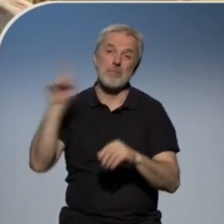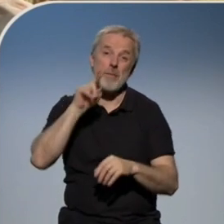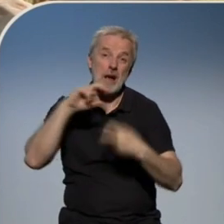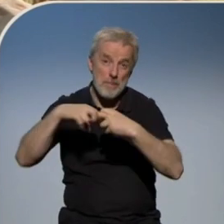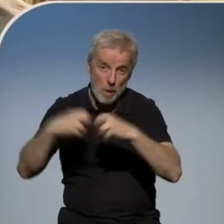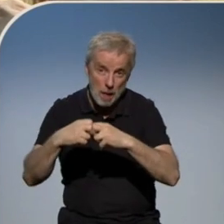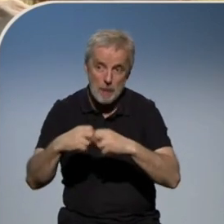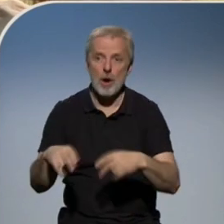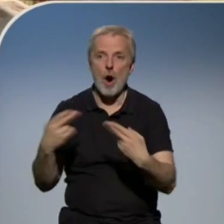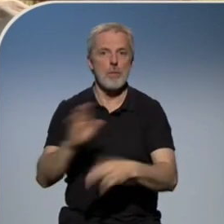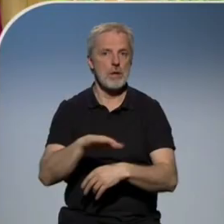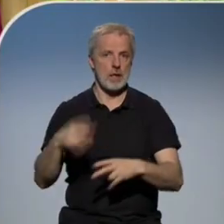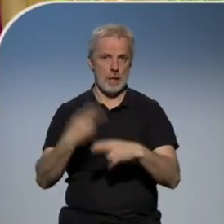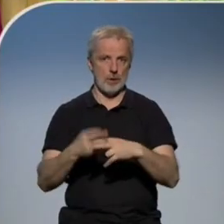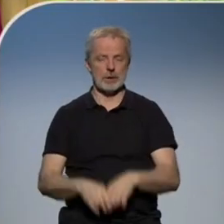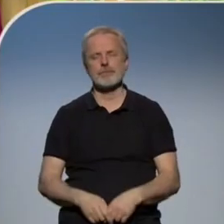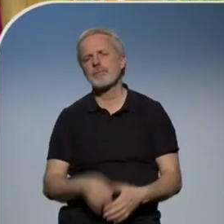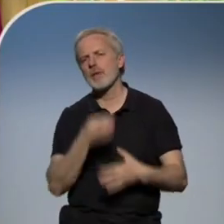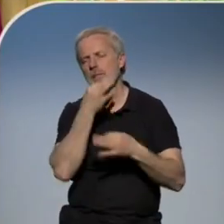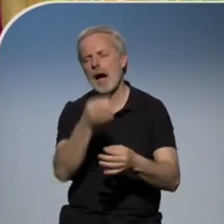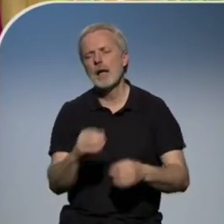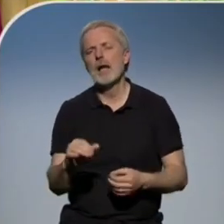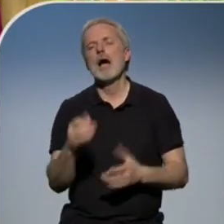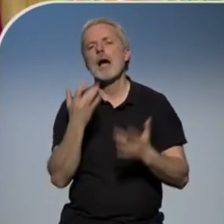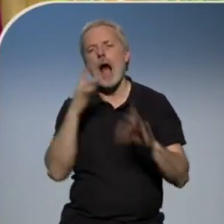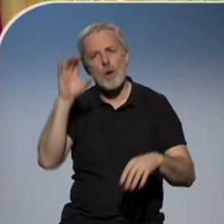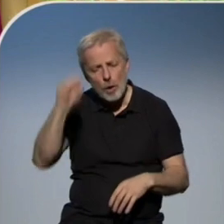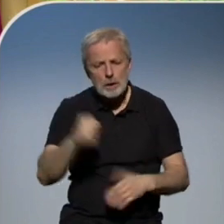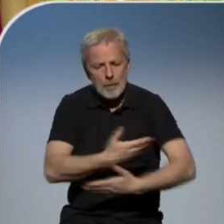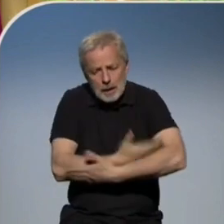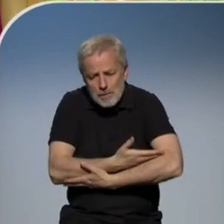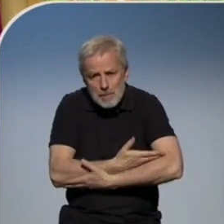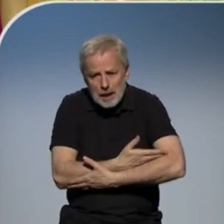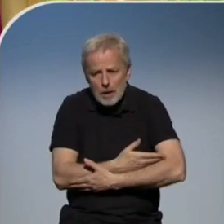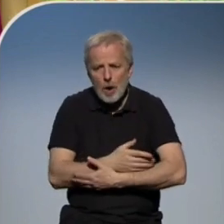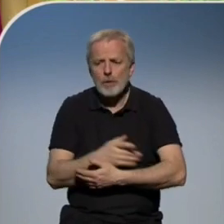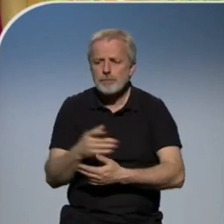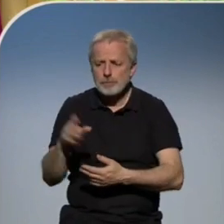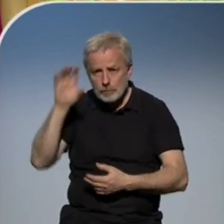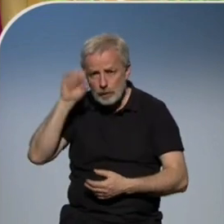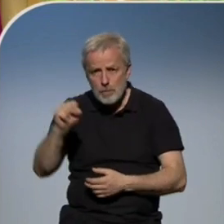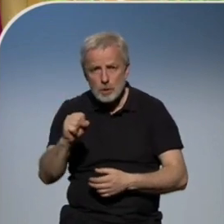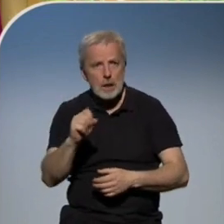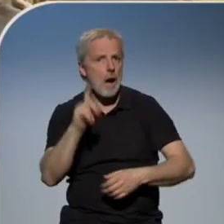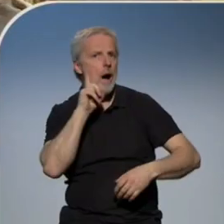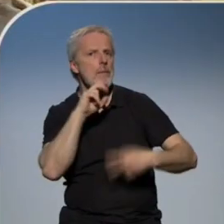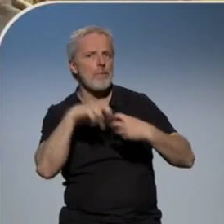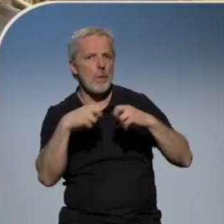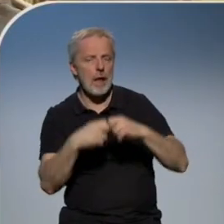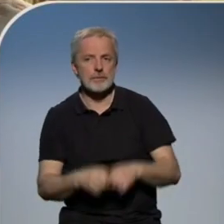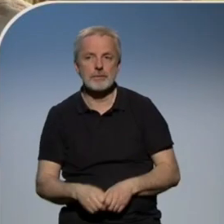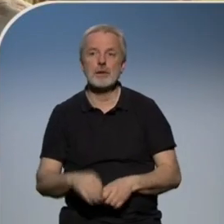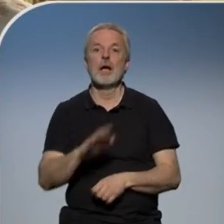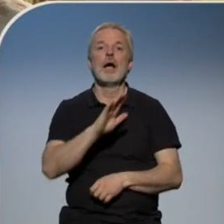u jak malého dítěte už se toto pozoruje a jestli právě reaguje to malinké dítě na problémy matky? Dítě komunikuje